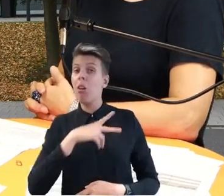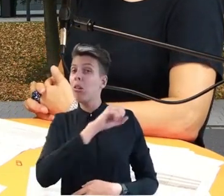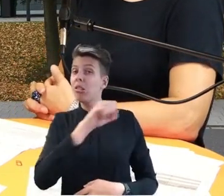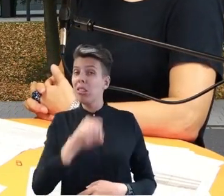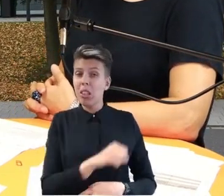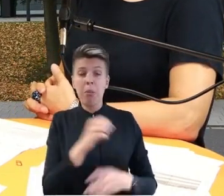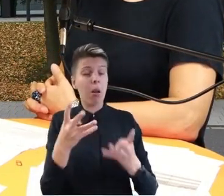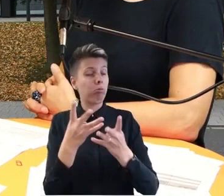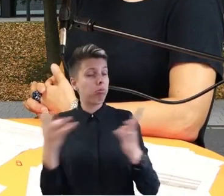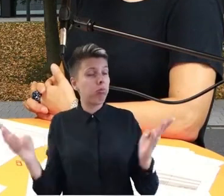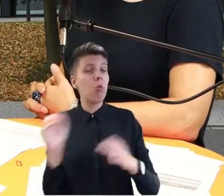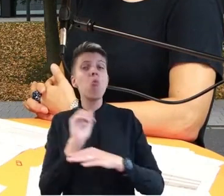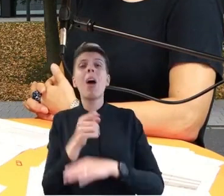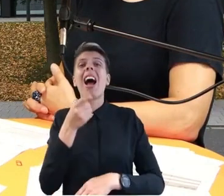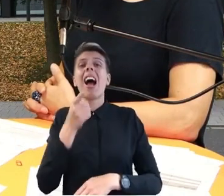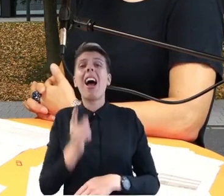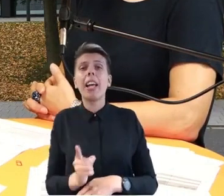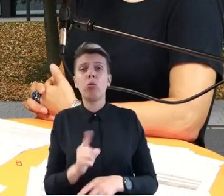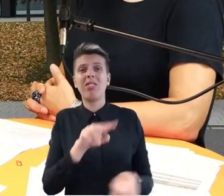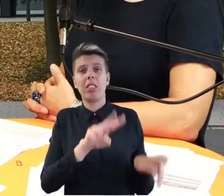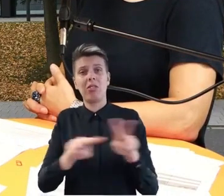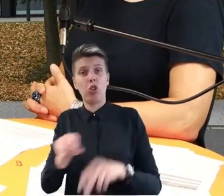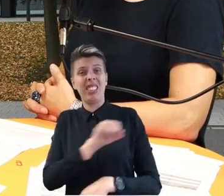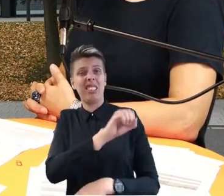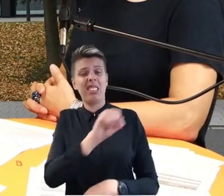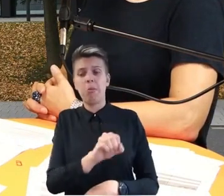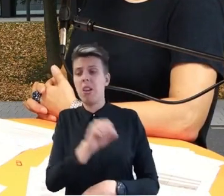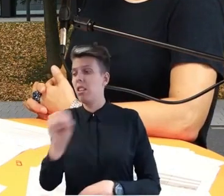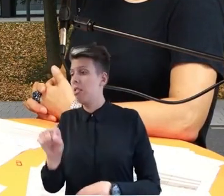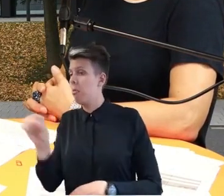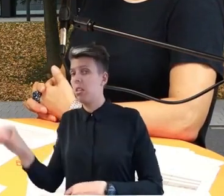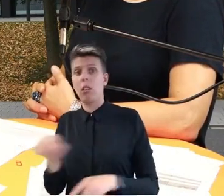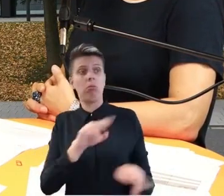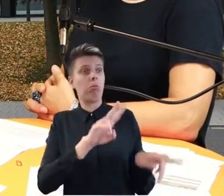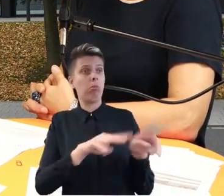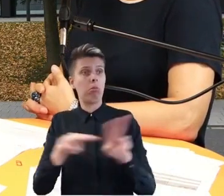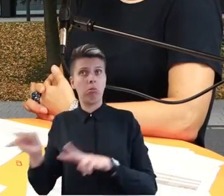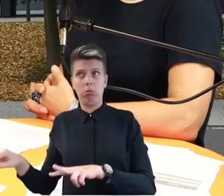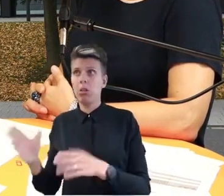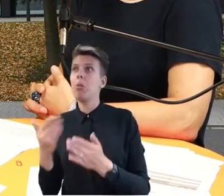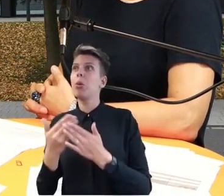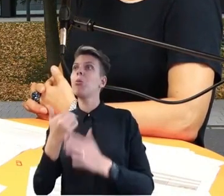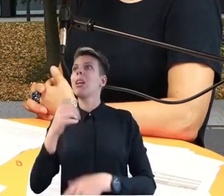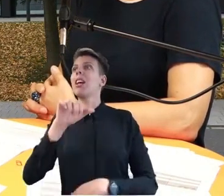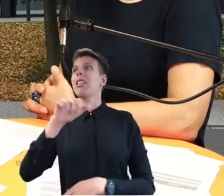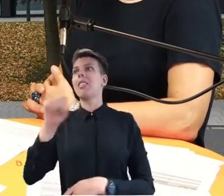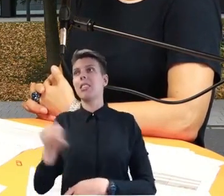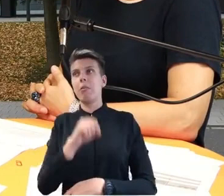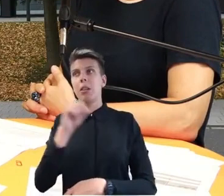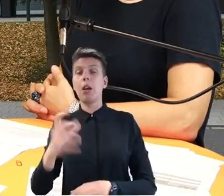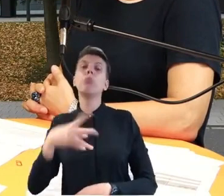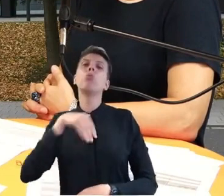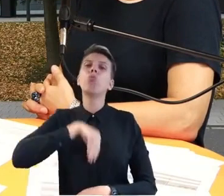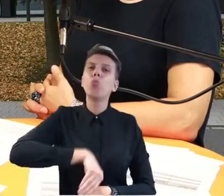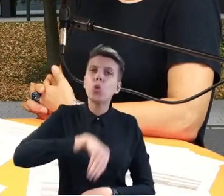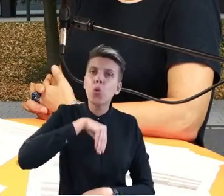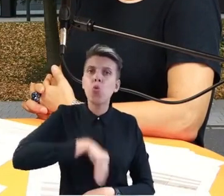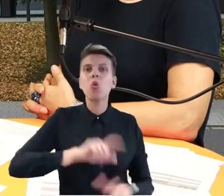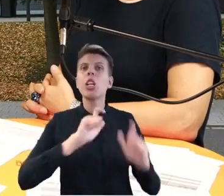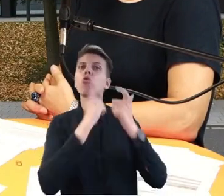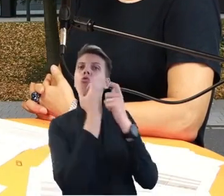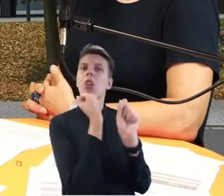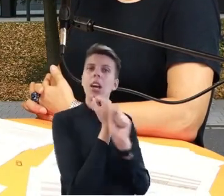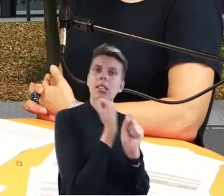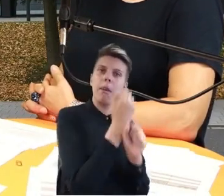über 100 verschiedene seminar modelle und da ist zum beispiel auch eine ein seminar nennt sich psychologie stabsarbeit ich bin heute